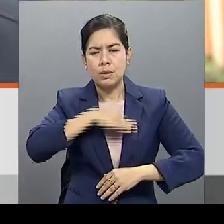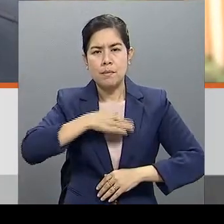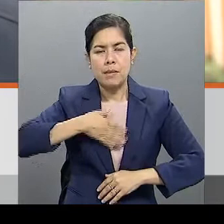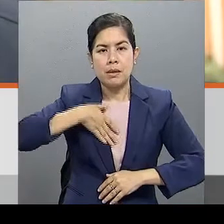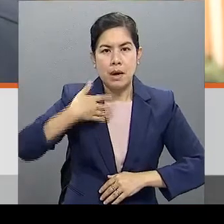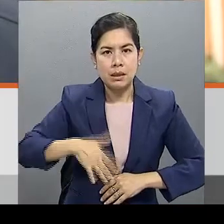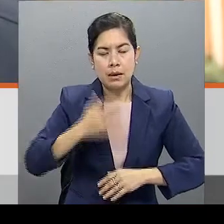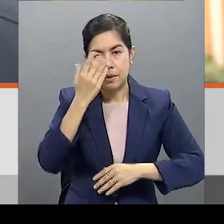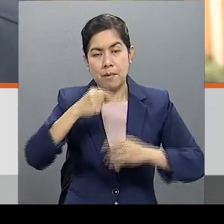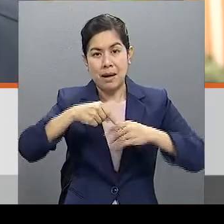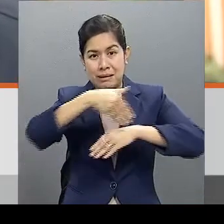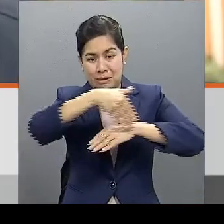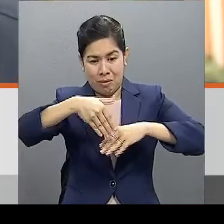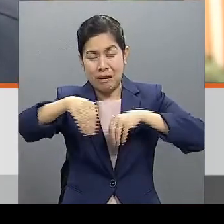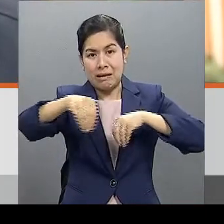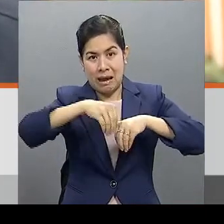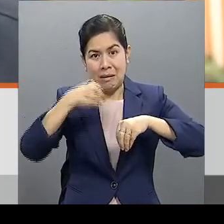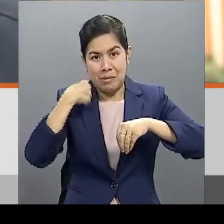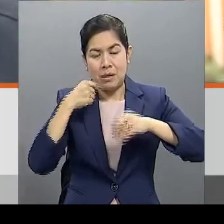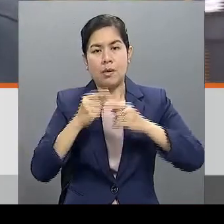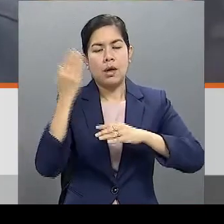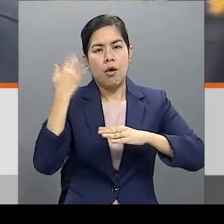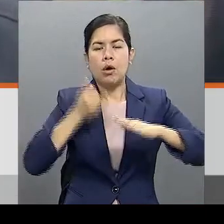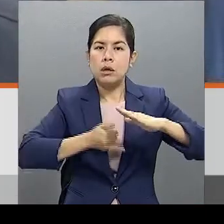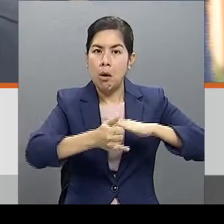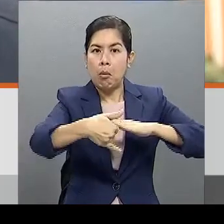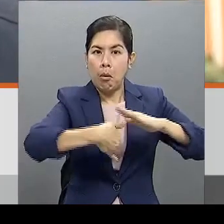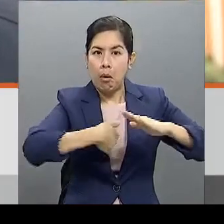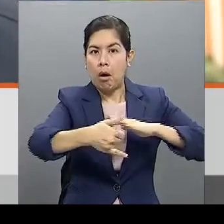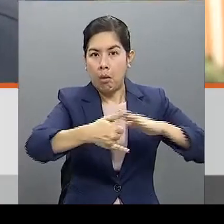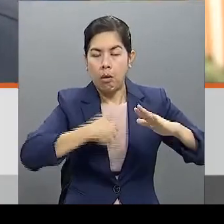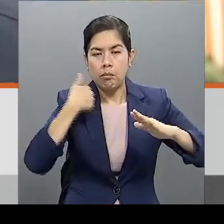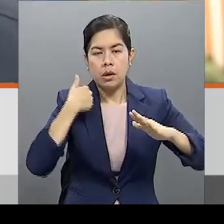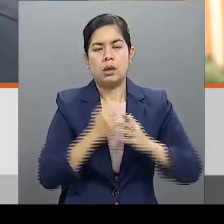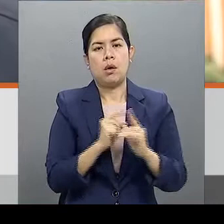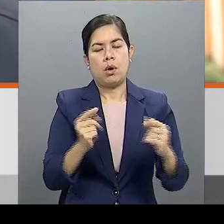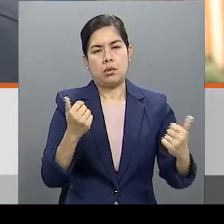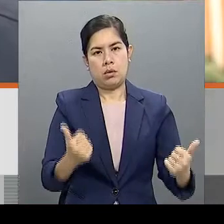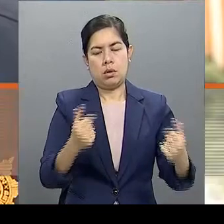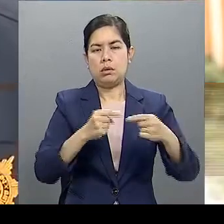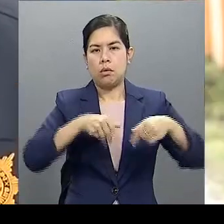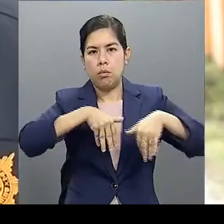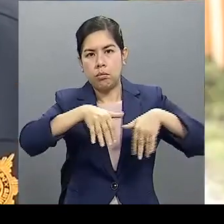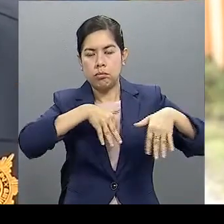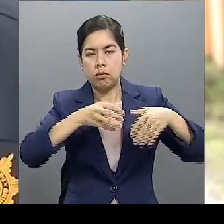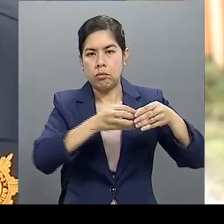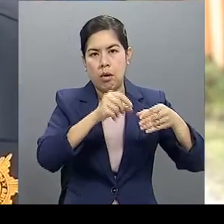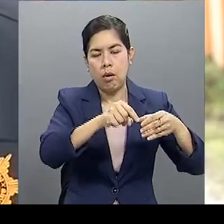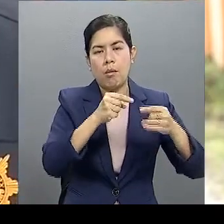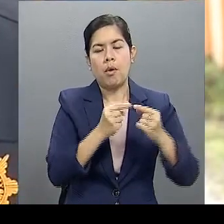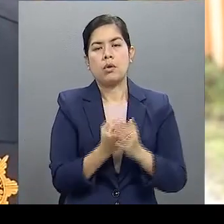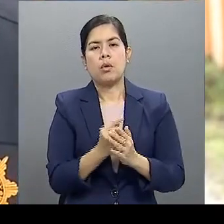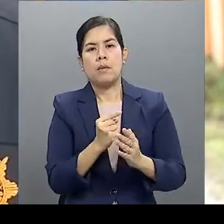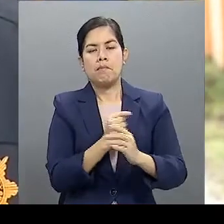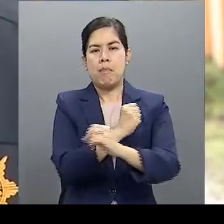กติการข้ามไปมาเป็นปกติแต่ในช่วงนี้ชาวบ้านก็ได้มีการระมัดระวังแล้วก็ได้ยึด